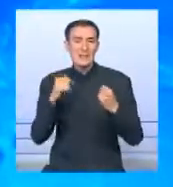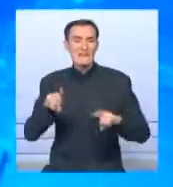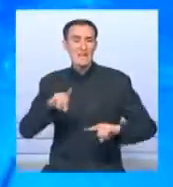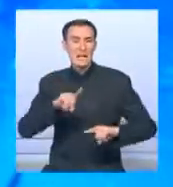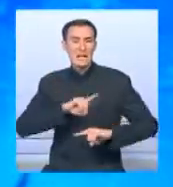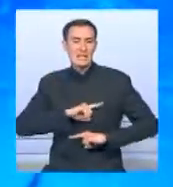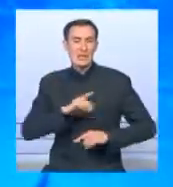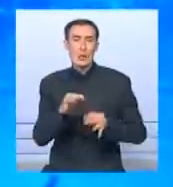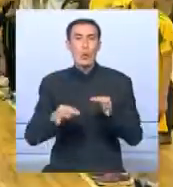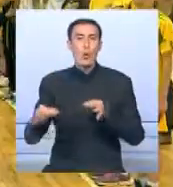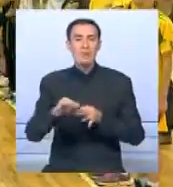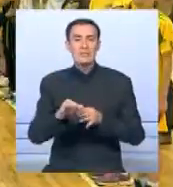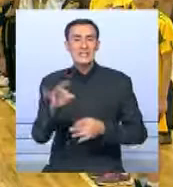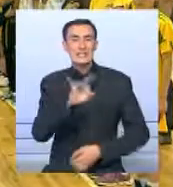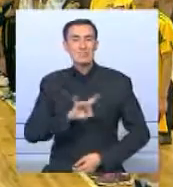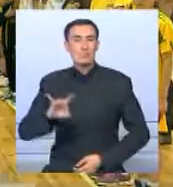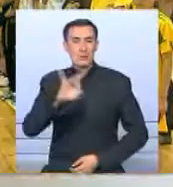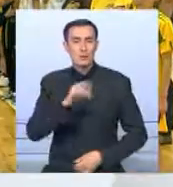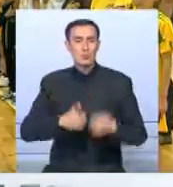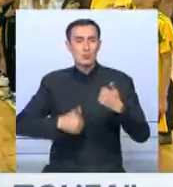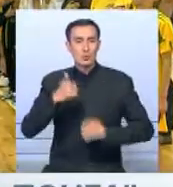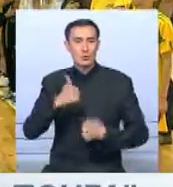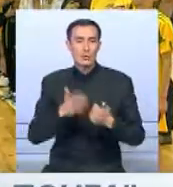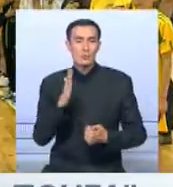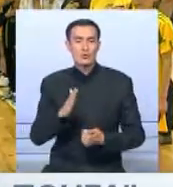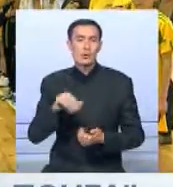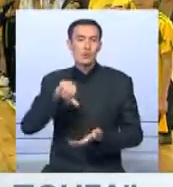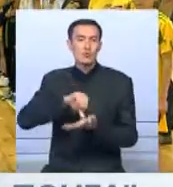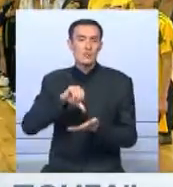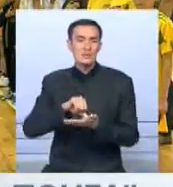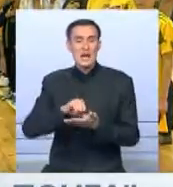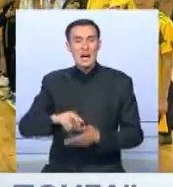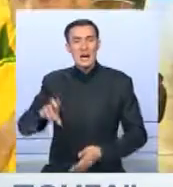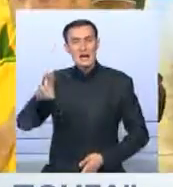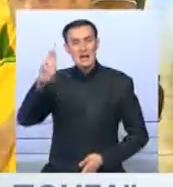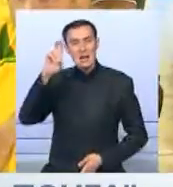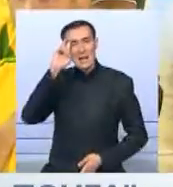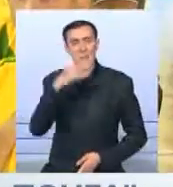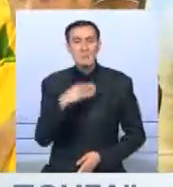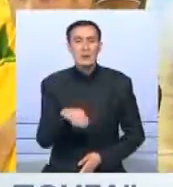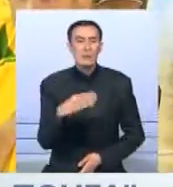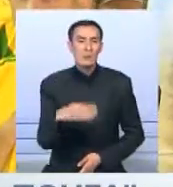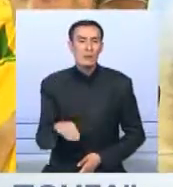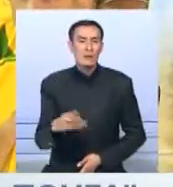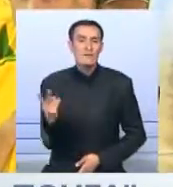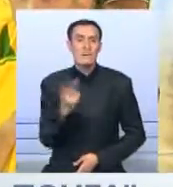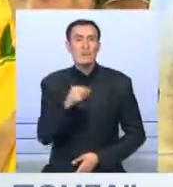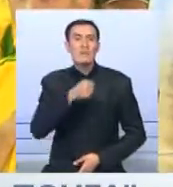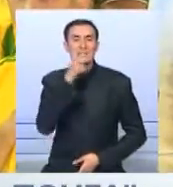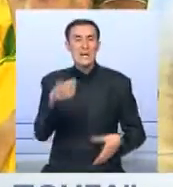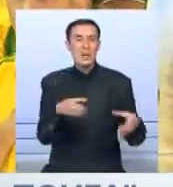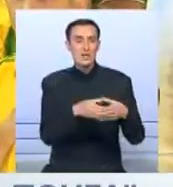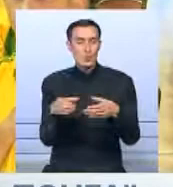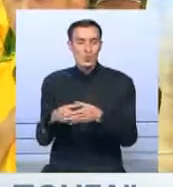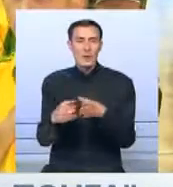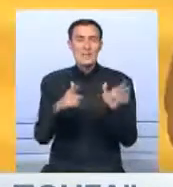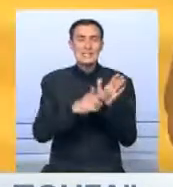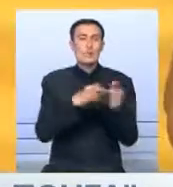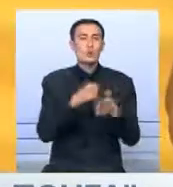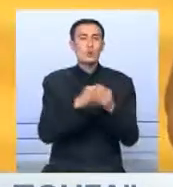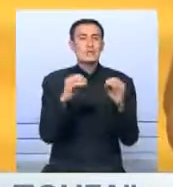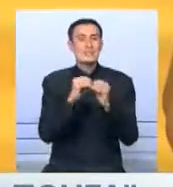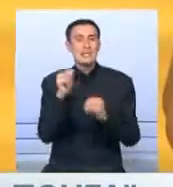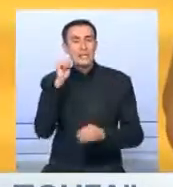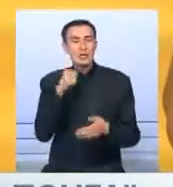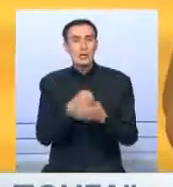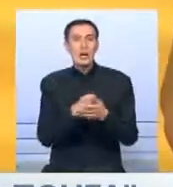Финалистки представят область на республиканском турнире, где поборются за титул королева пинг-понга в двух возрастных категориях – от 7 до 10 лет